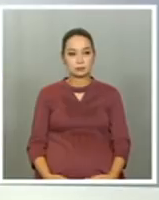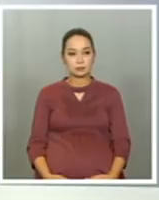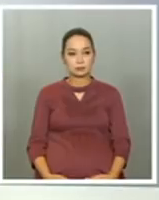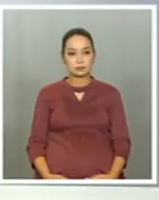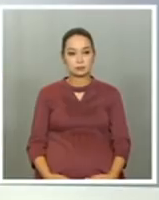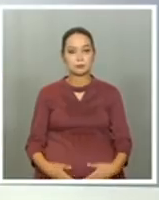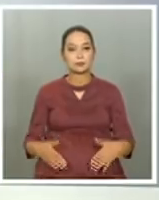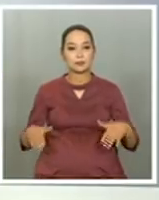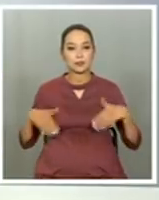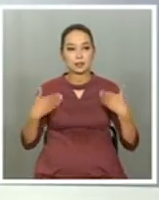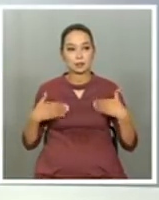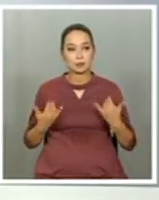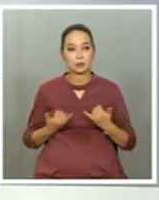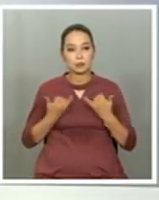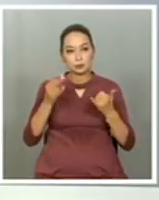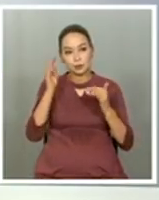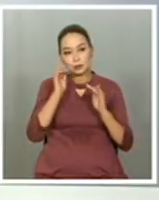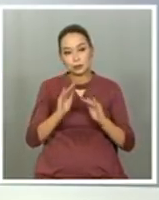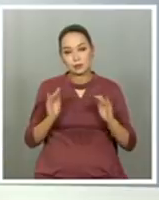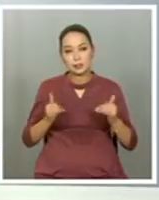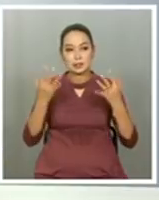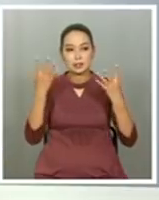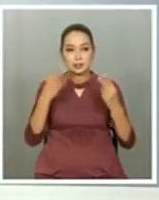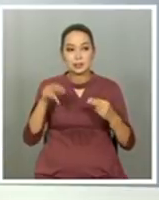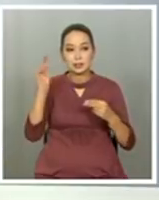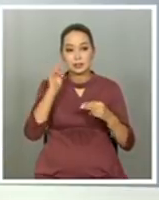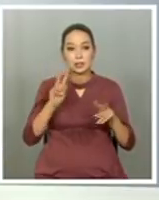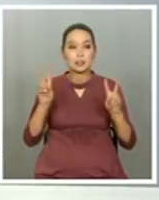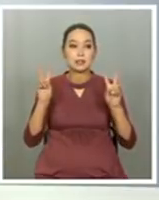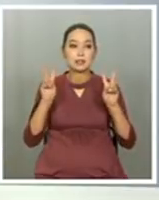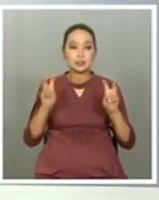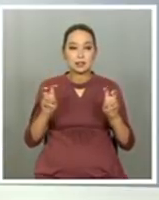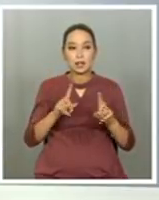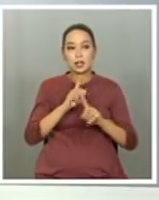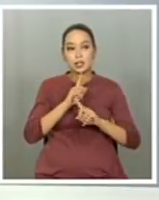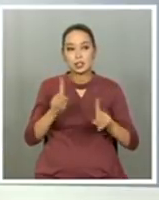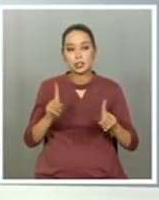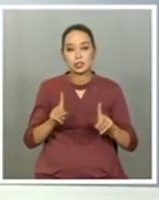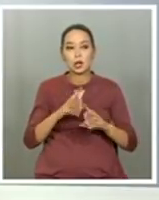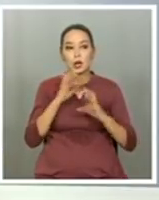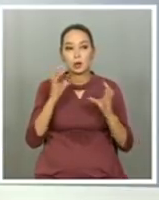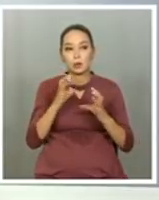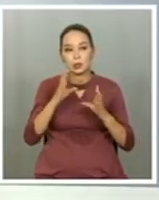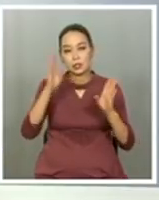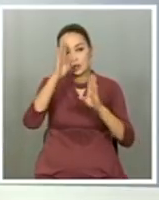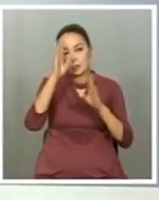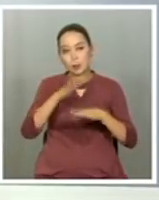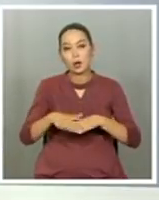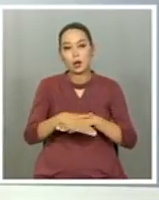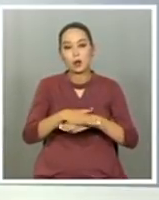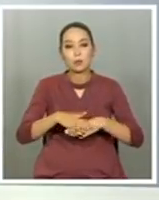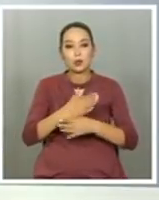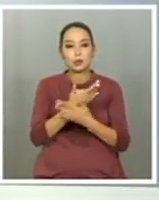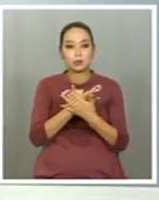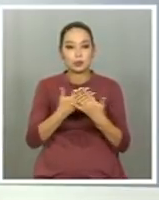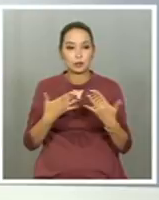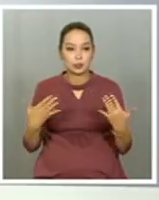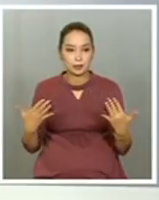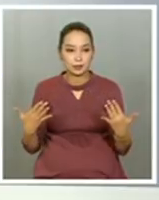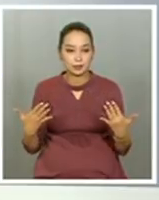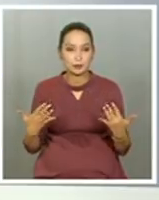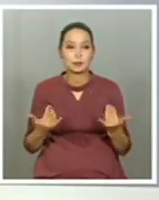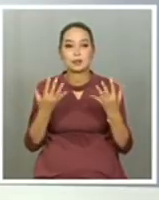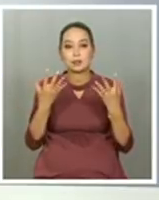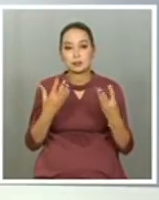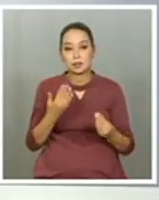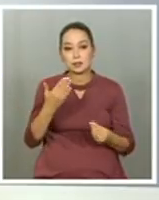Армысыздар, құрметті оқушылар, бүгінгі сабағымыздың тақырыбы ерекше қорғалатын табиғи аумақтардың түрлері. Осы сабақта